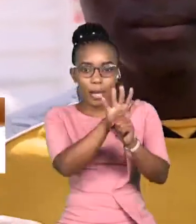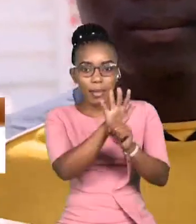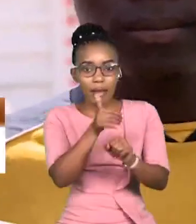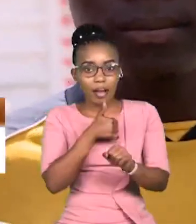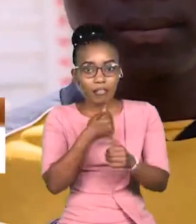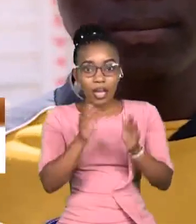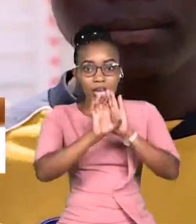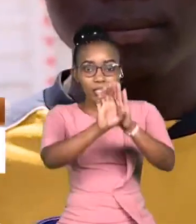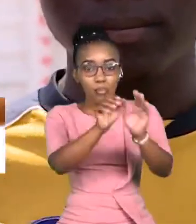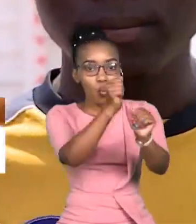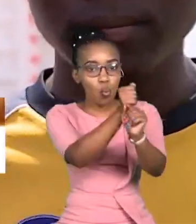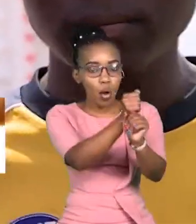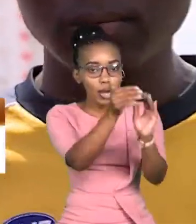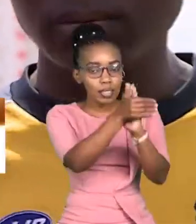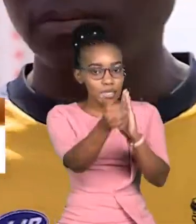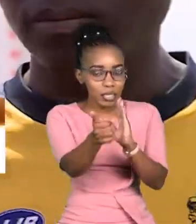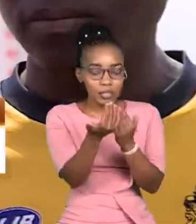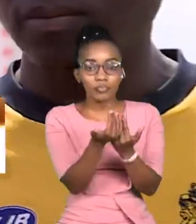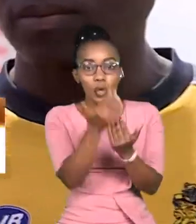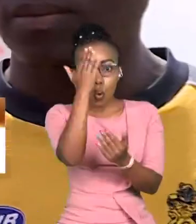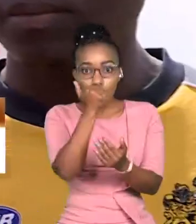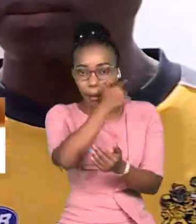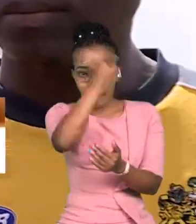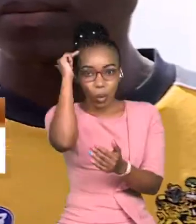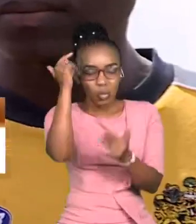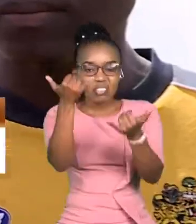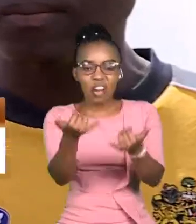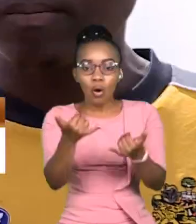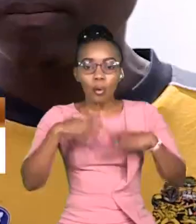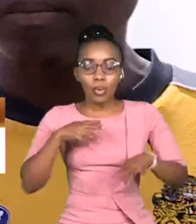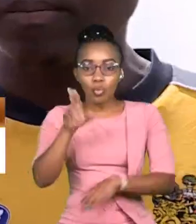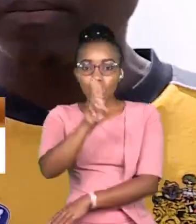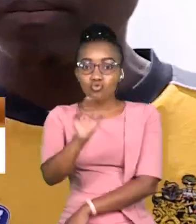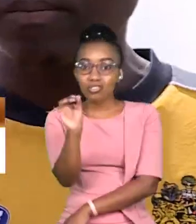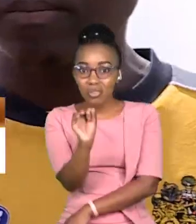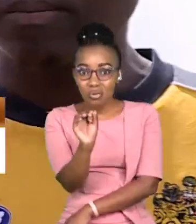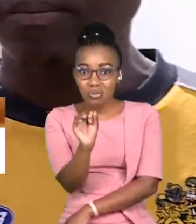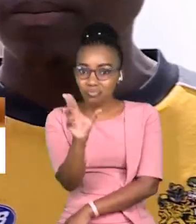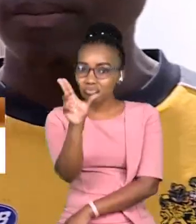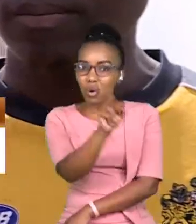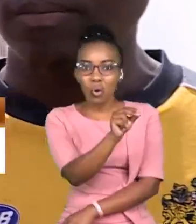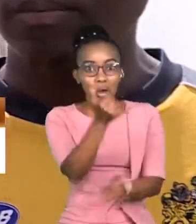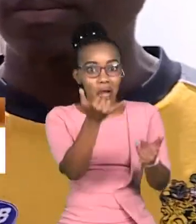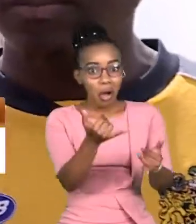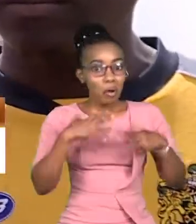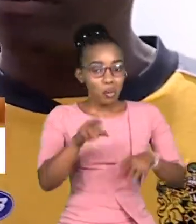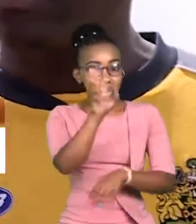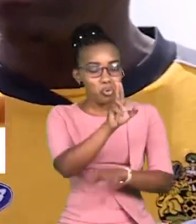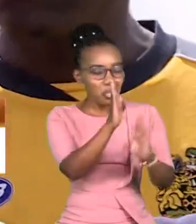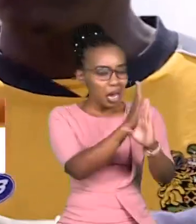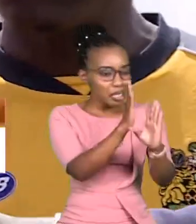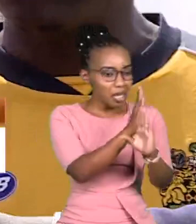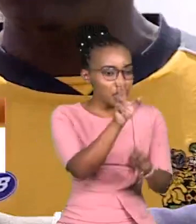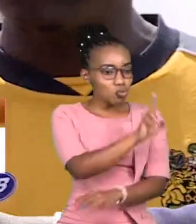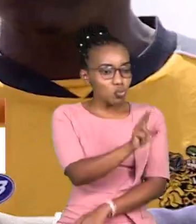mambo ya job skill nini, si unacheki. Juu hata venye wanaifanya ati haitumii. Hivyo ndio inatumiwa saa chini chini sana, unacheki.